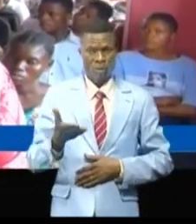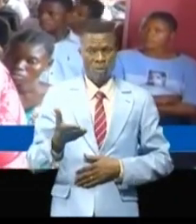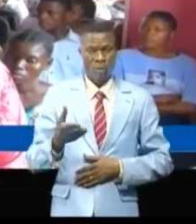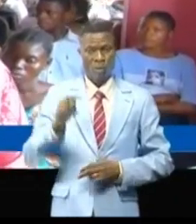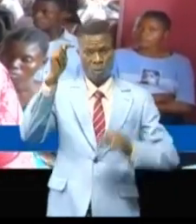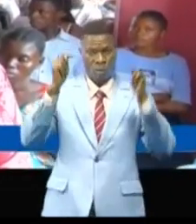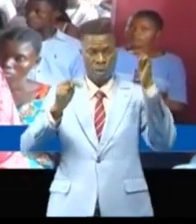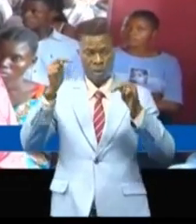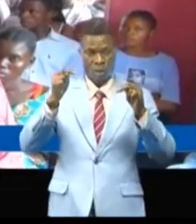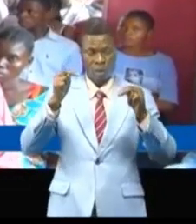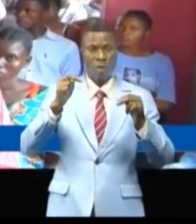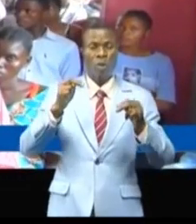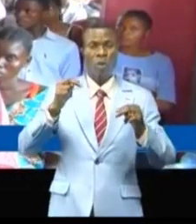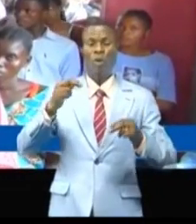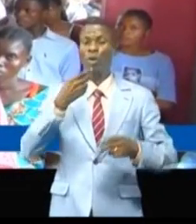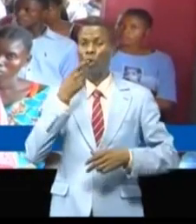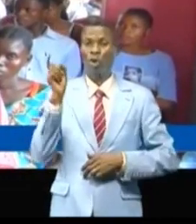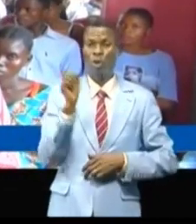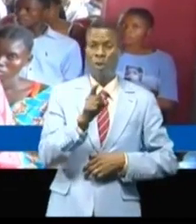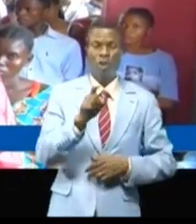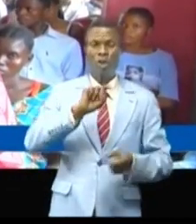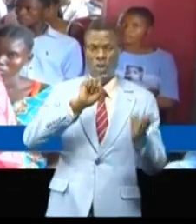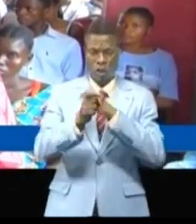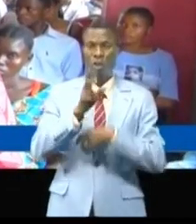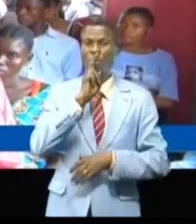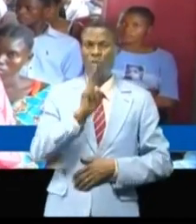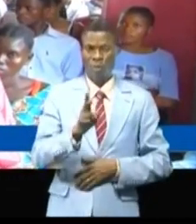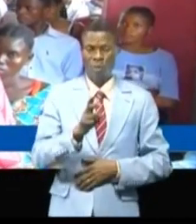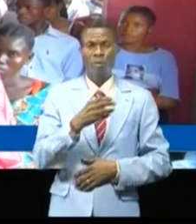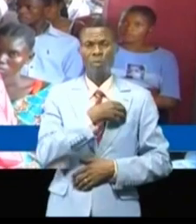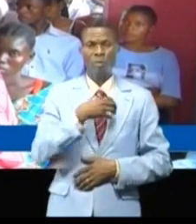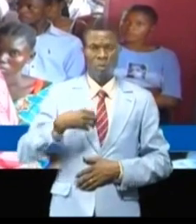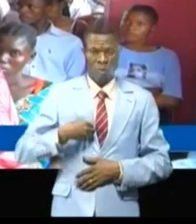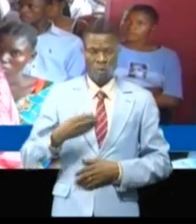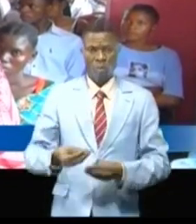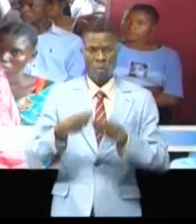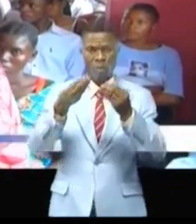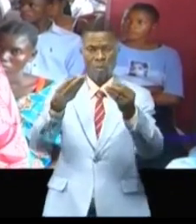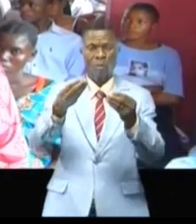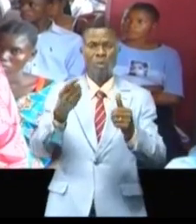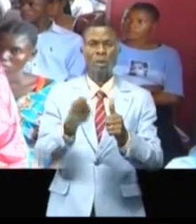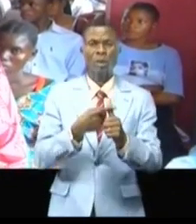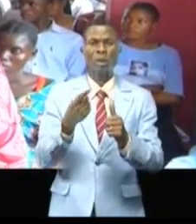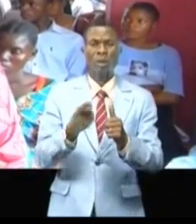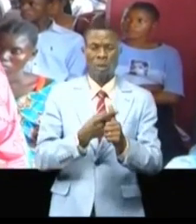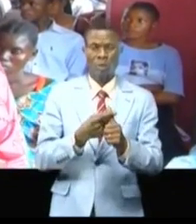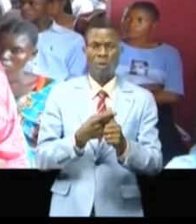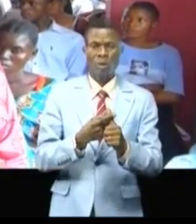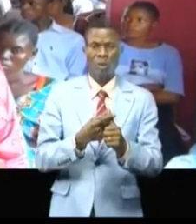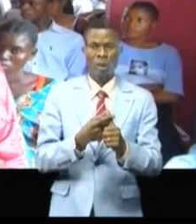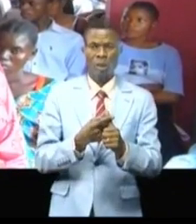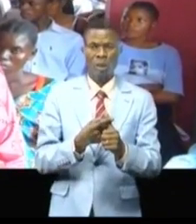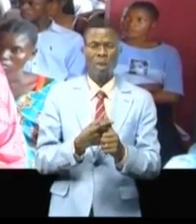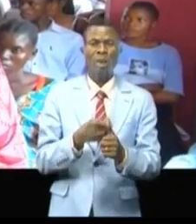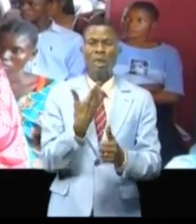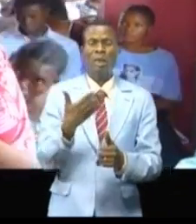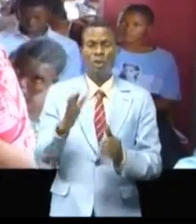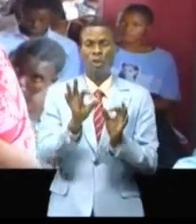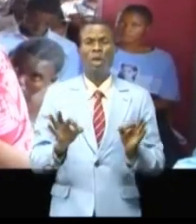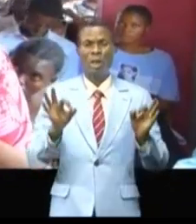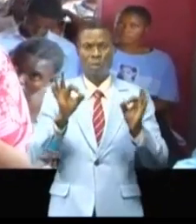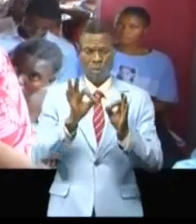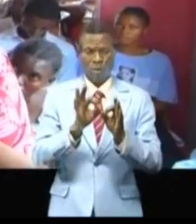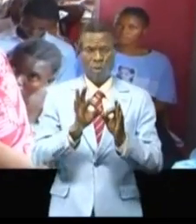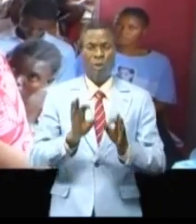de la gouvernance, il y a quand même un changement. Parce que la femme apporte d'abord tout ce qui est bien-être.